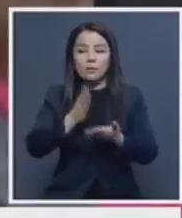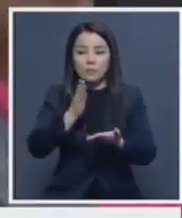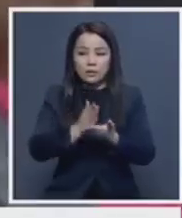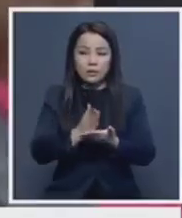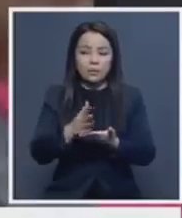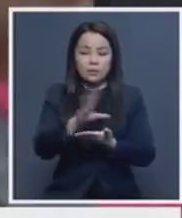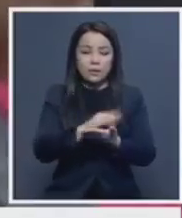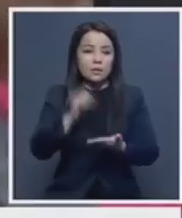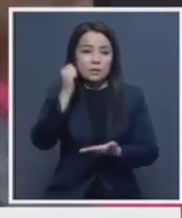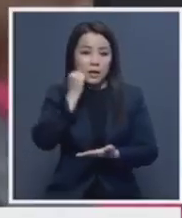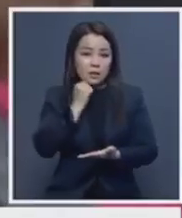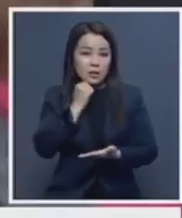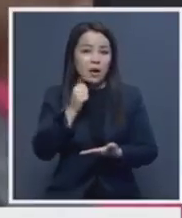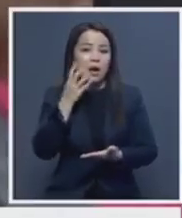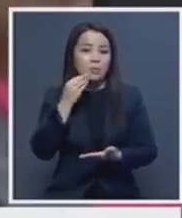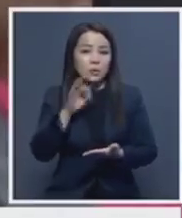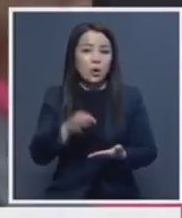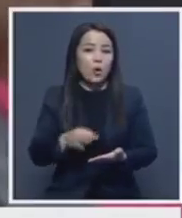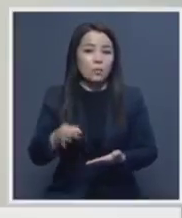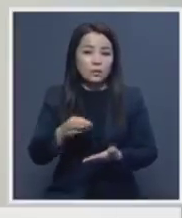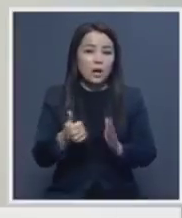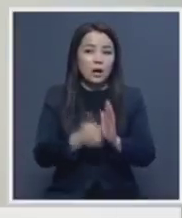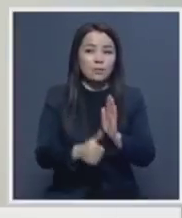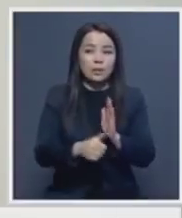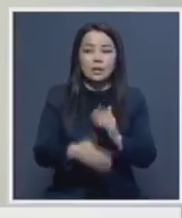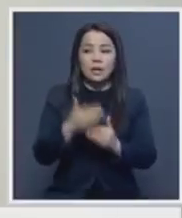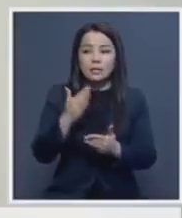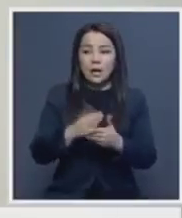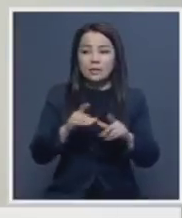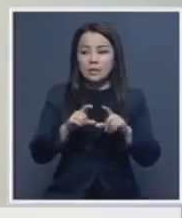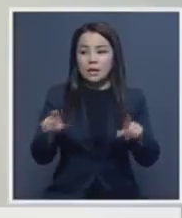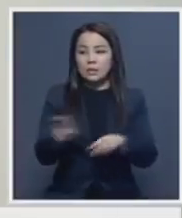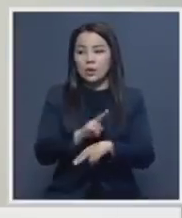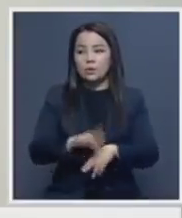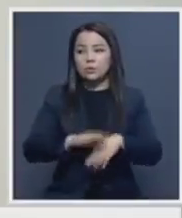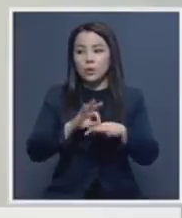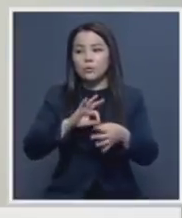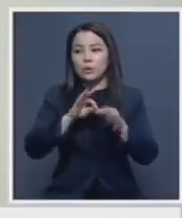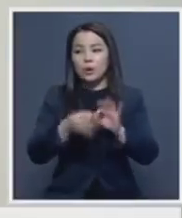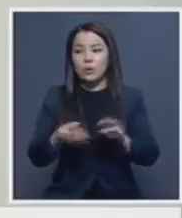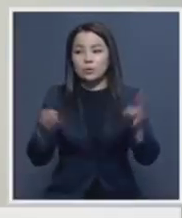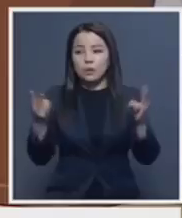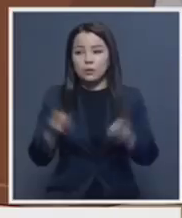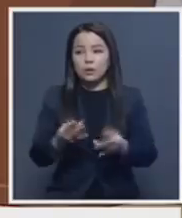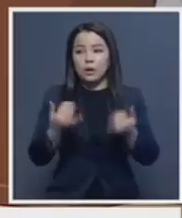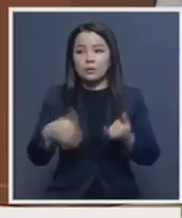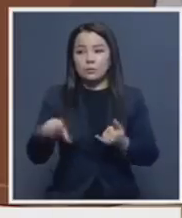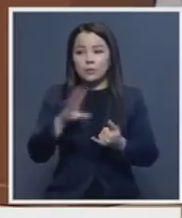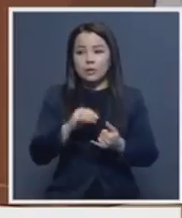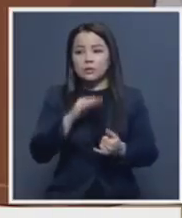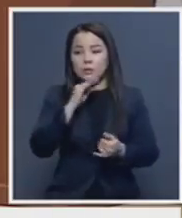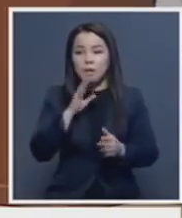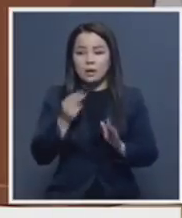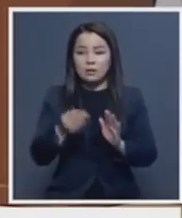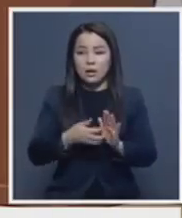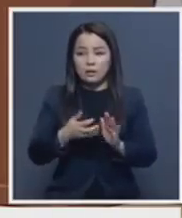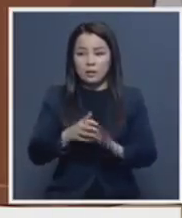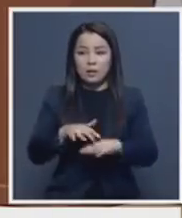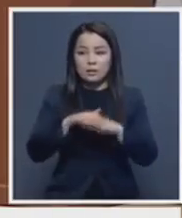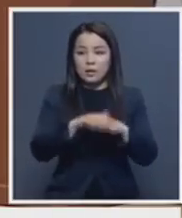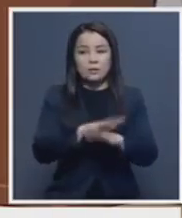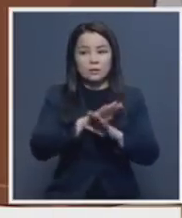ескірген. Мәселен, Алматы облысында 60-тан астам нысанға күрделі жөндеу жүргізу қажет. Алайда оған жеткілікті қаражат